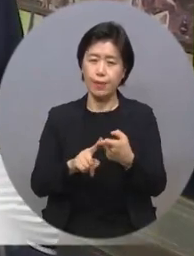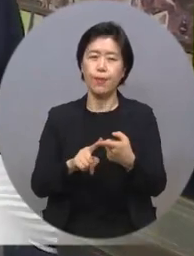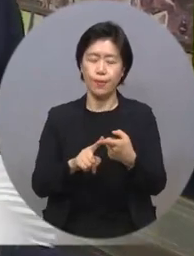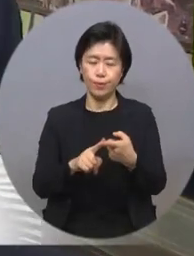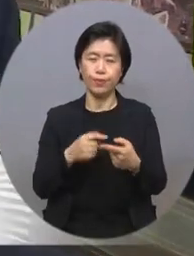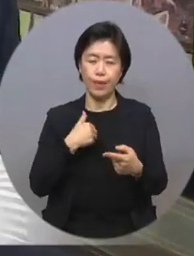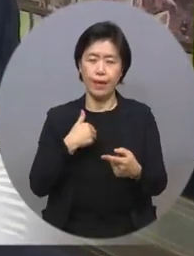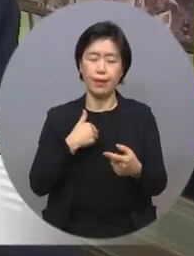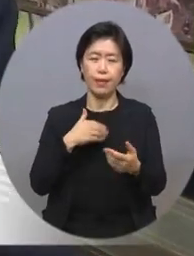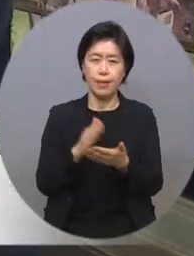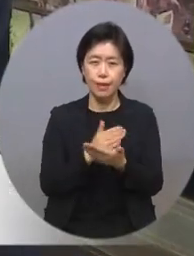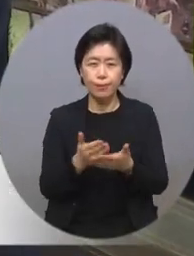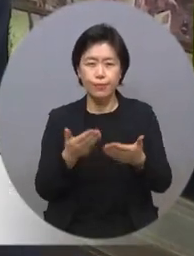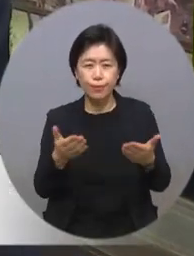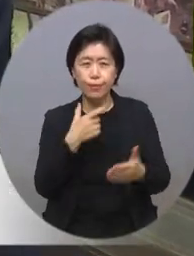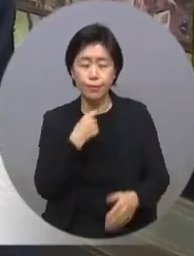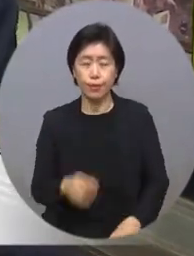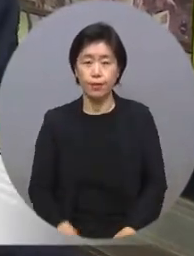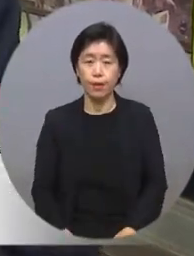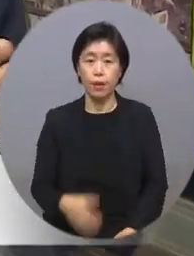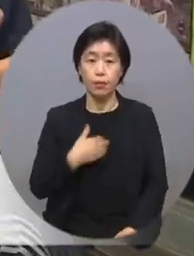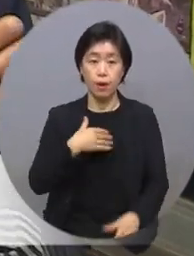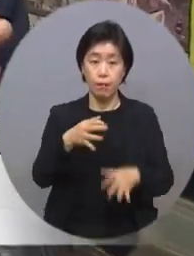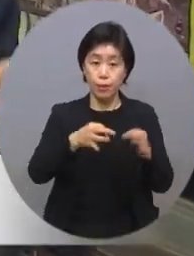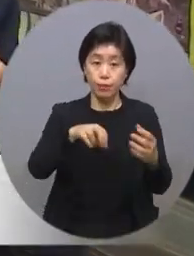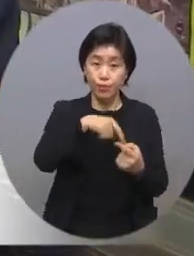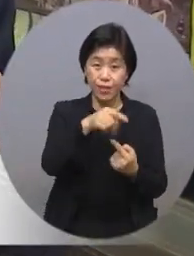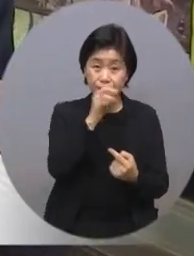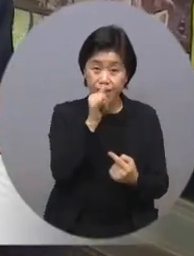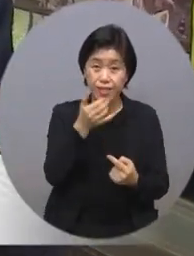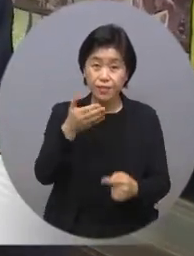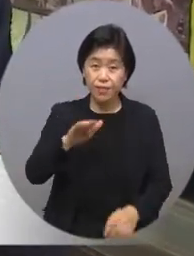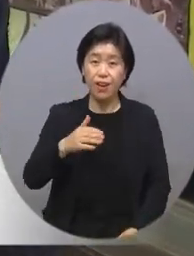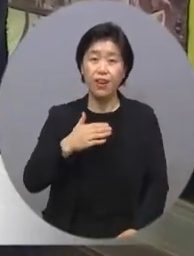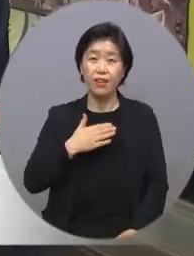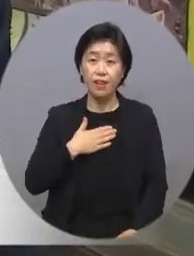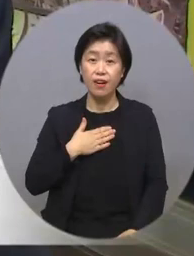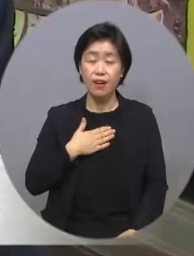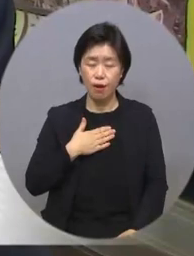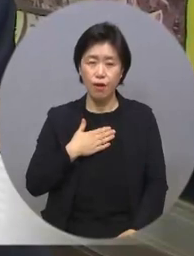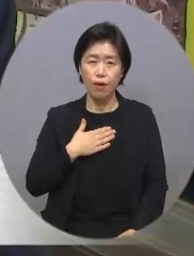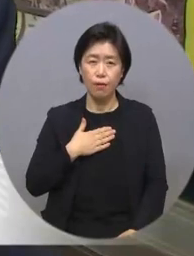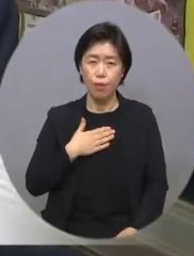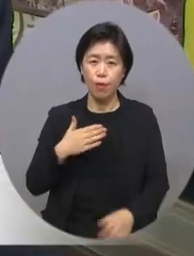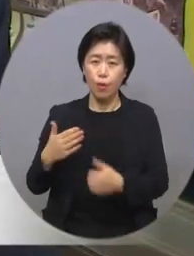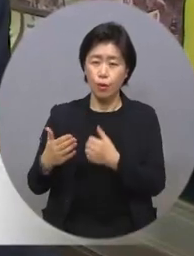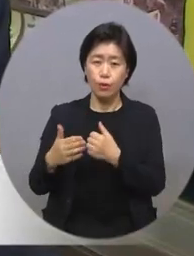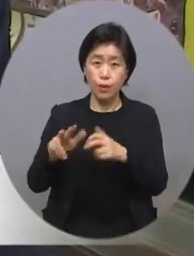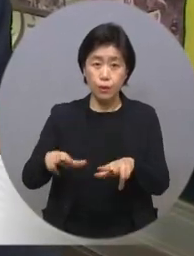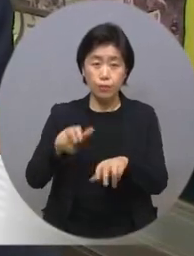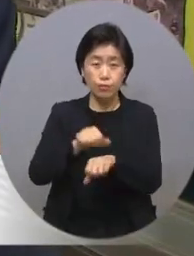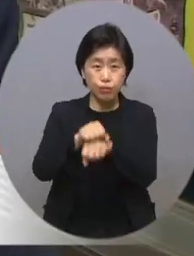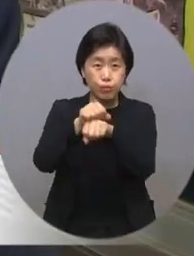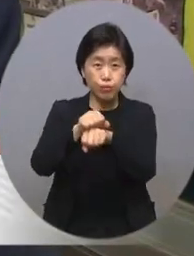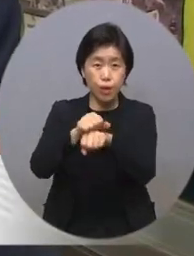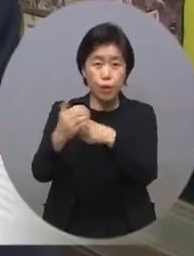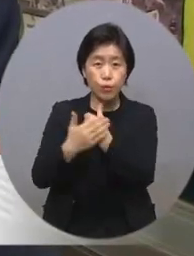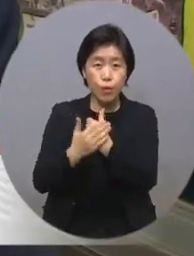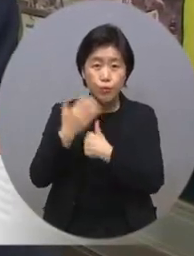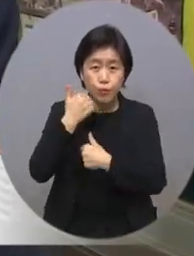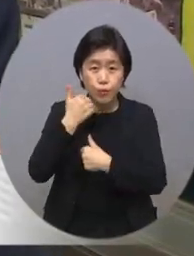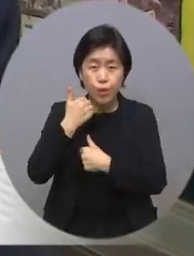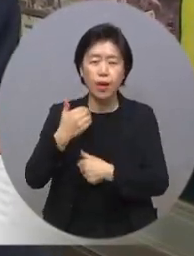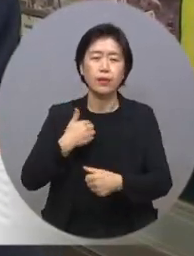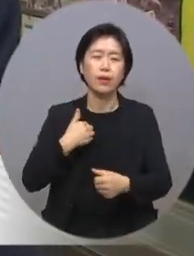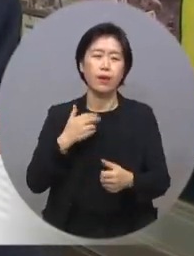운영하면서 했고 후원자 분들은 4 나한테 물건의 다 하신 고객분들 다 후 은 타요 정부 유해진 분들이 한강